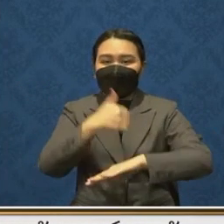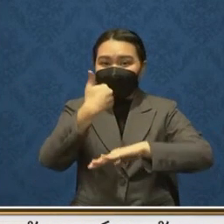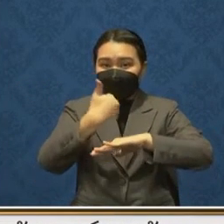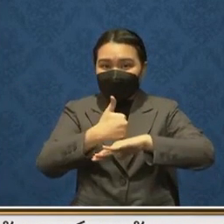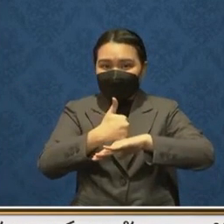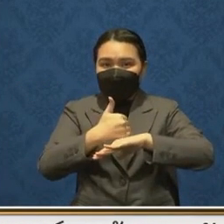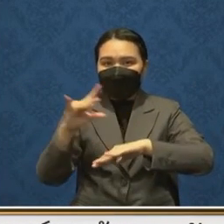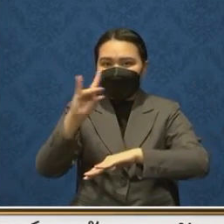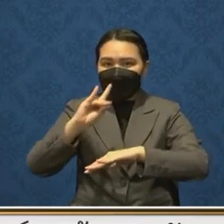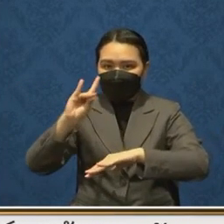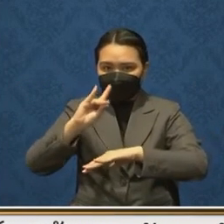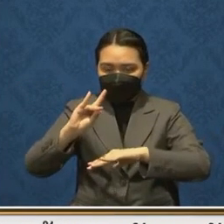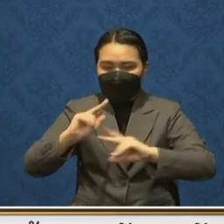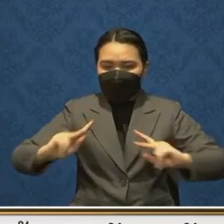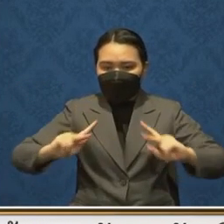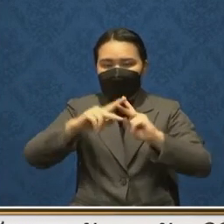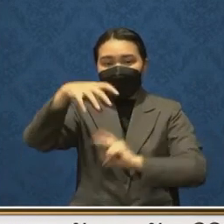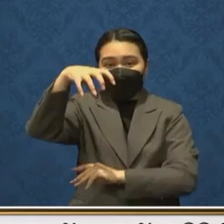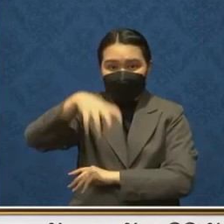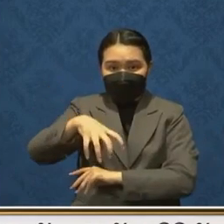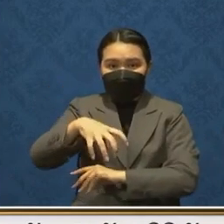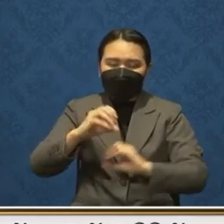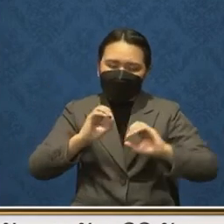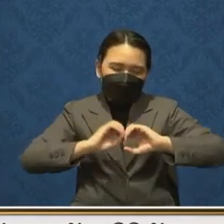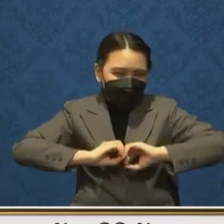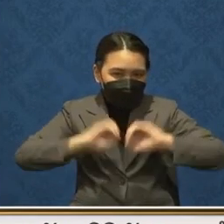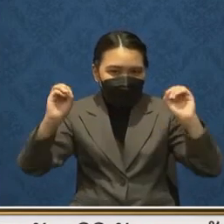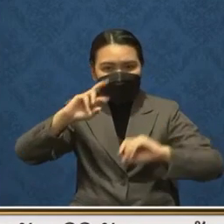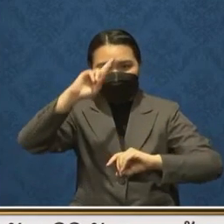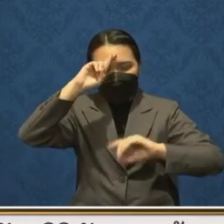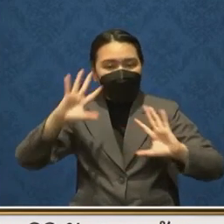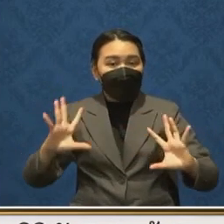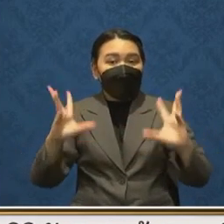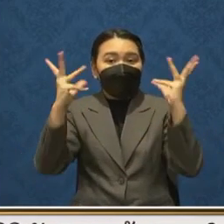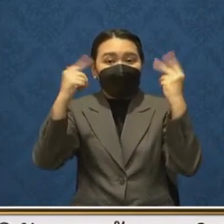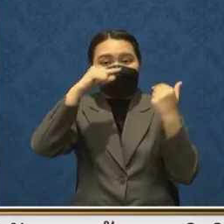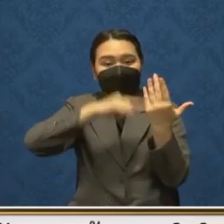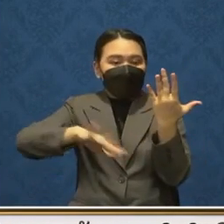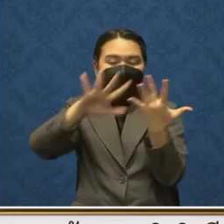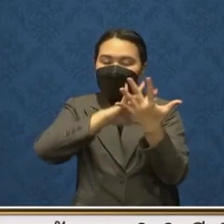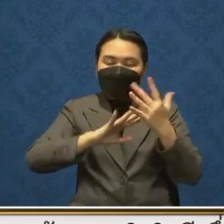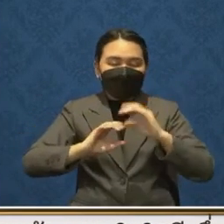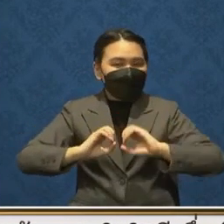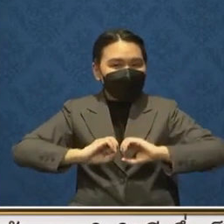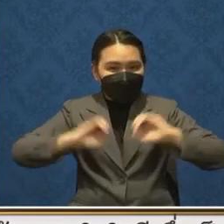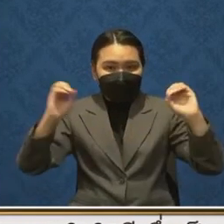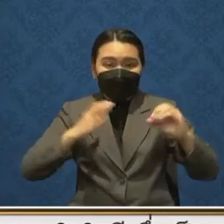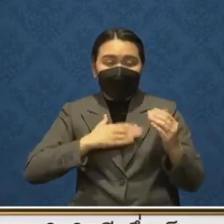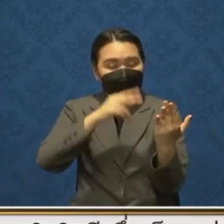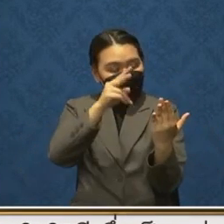็ เป็นศูนยครัไม่มีแล้วโกนี้หมดจากปเทศไทย ผมก็อ่านข่าวดีใจ